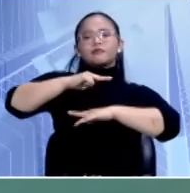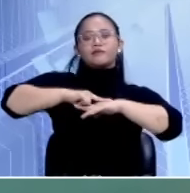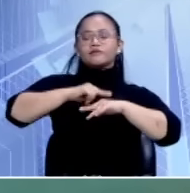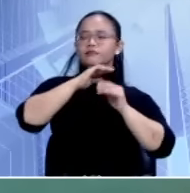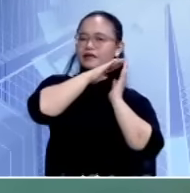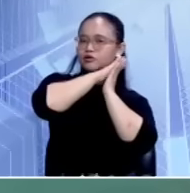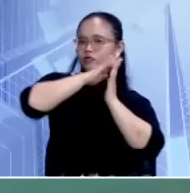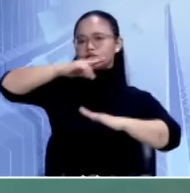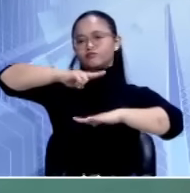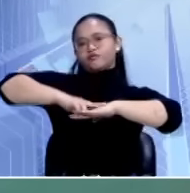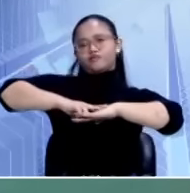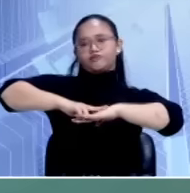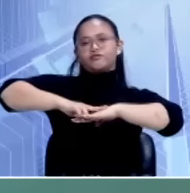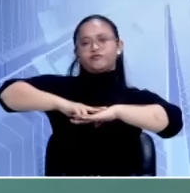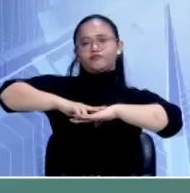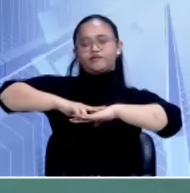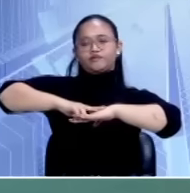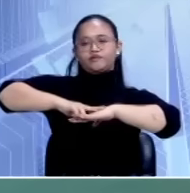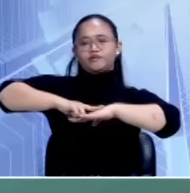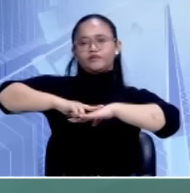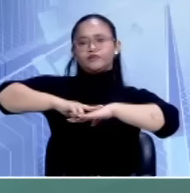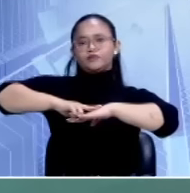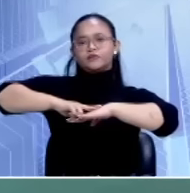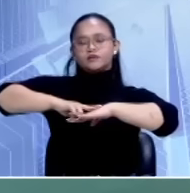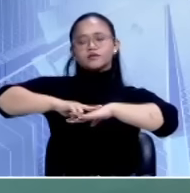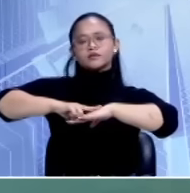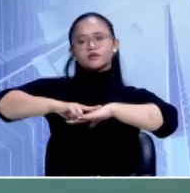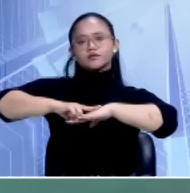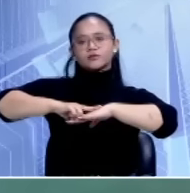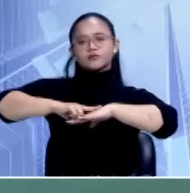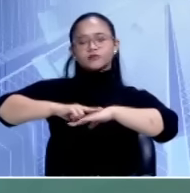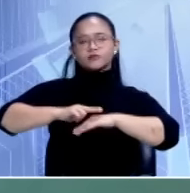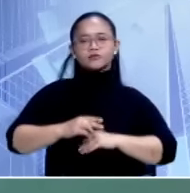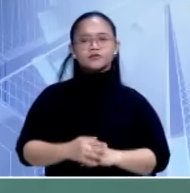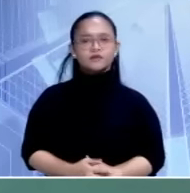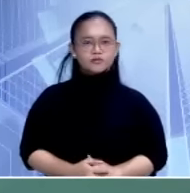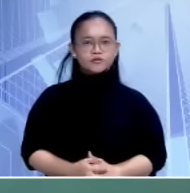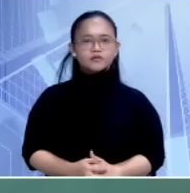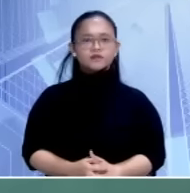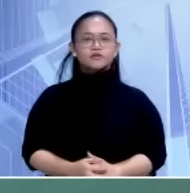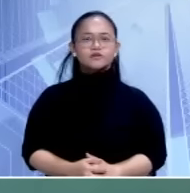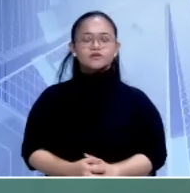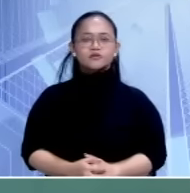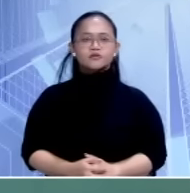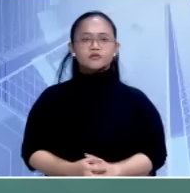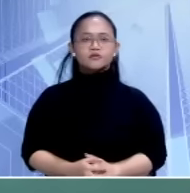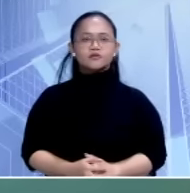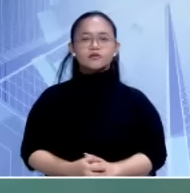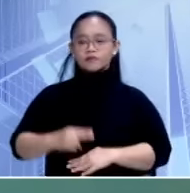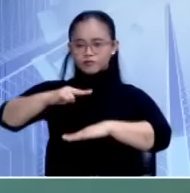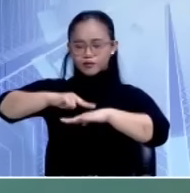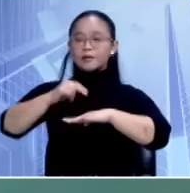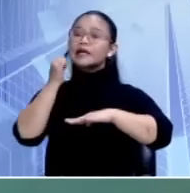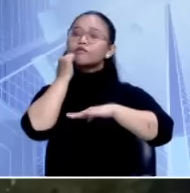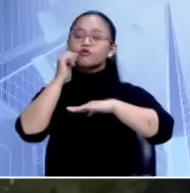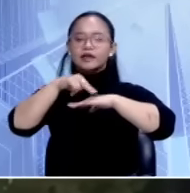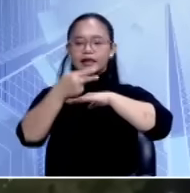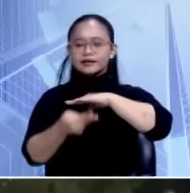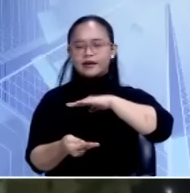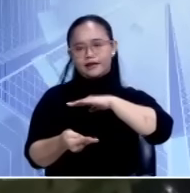tidur. Oh, ibunya juga di tempat tidur juga, Pak? Kenapa? Ibunya di tempat tidur juga? Enggak. Di lantai? Di